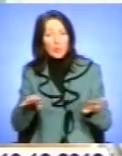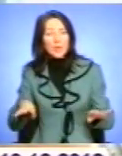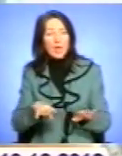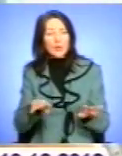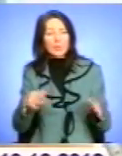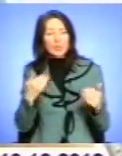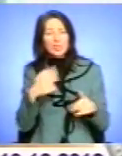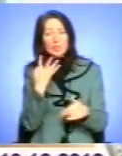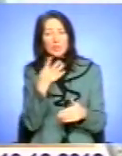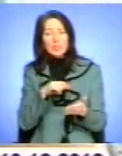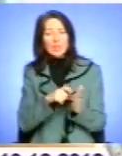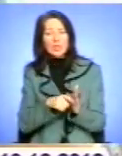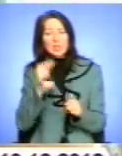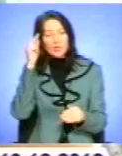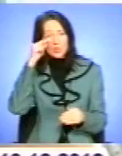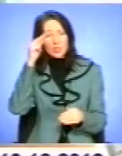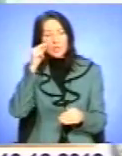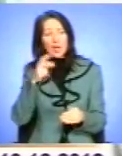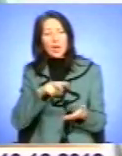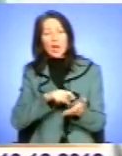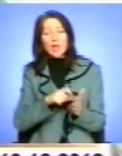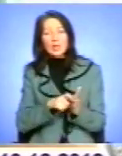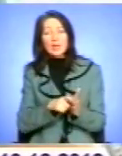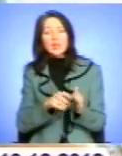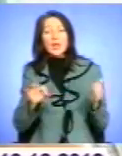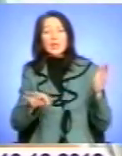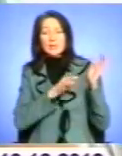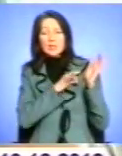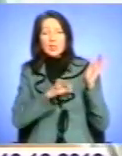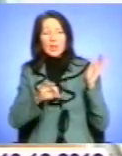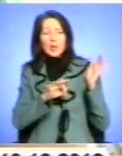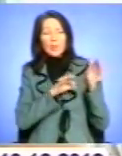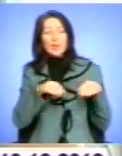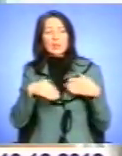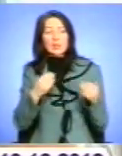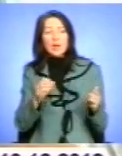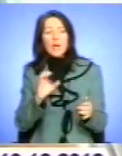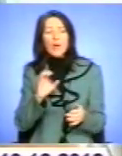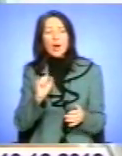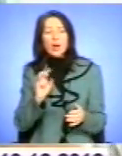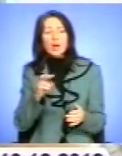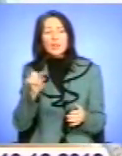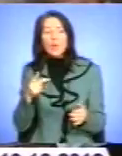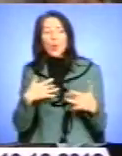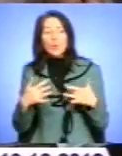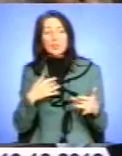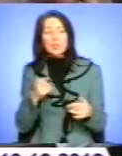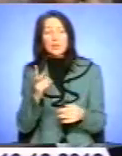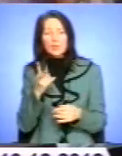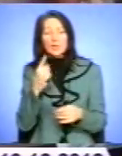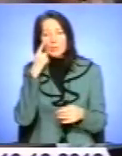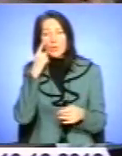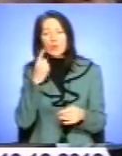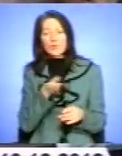В 4-му класі вчиться по класу скрипки. Вчора здав академ-концерт на 12, то дуже радий. Щасливими